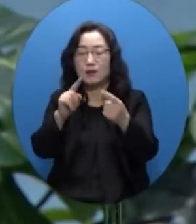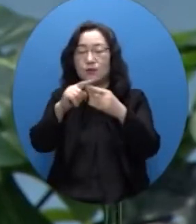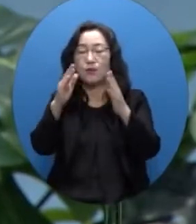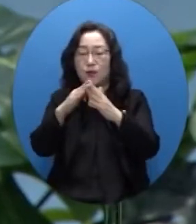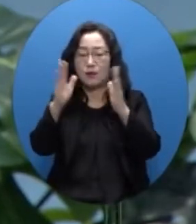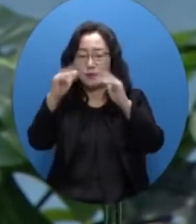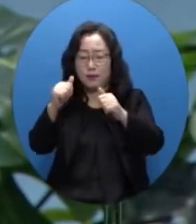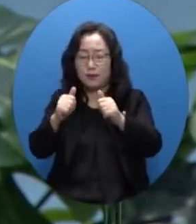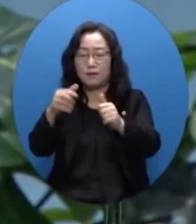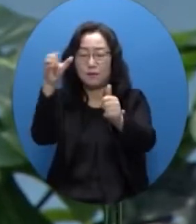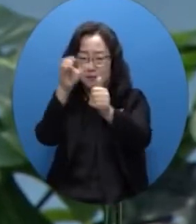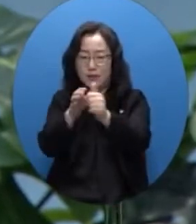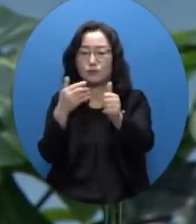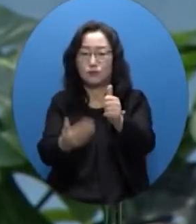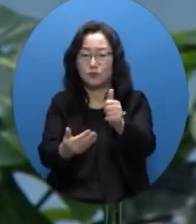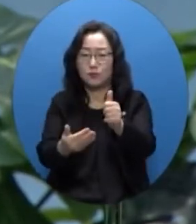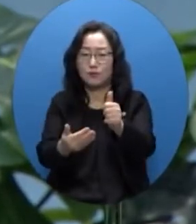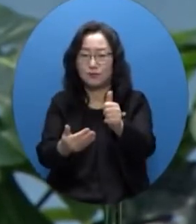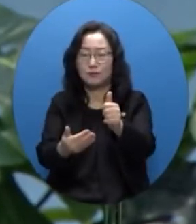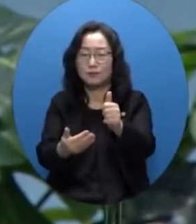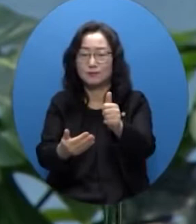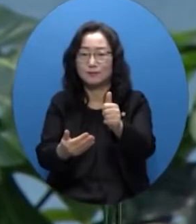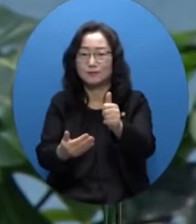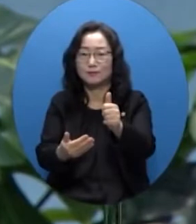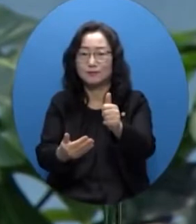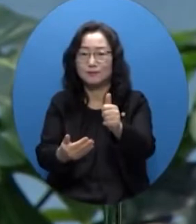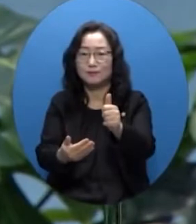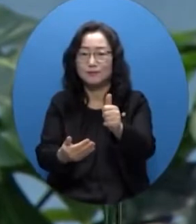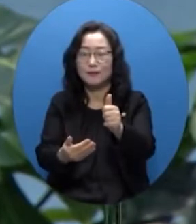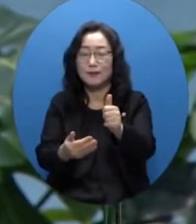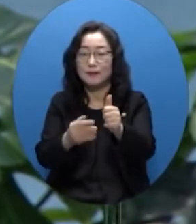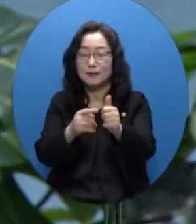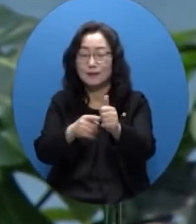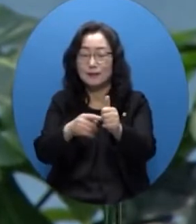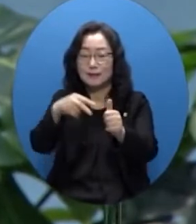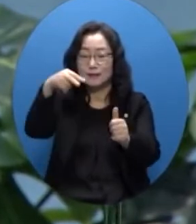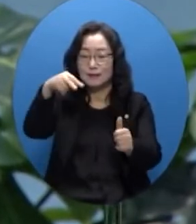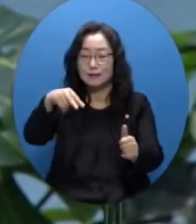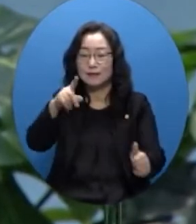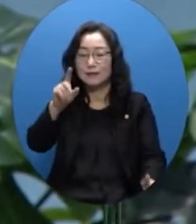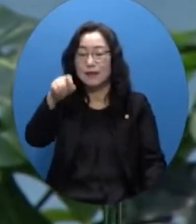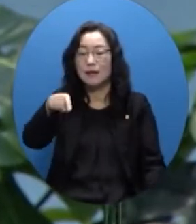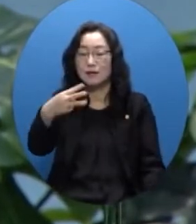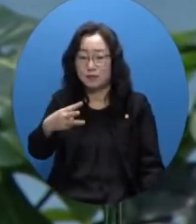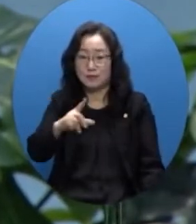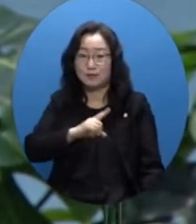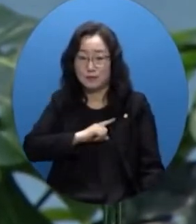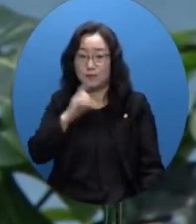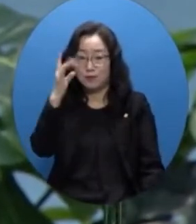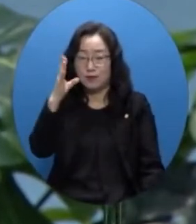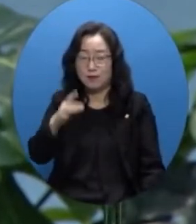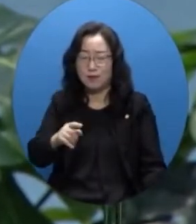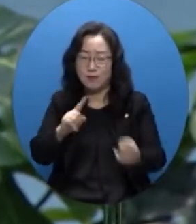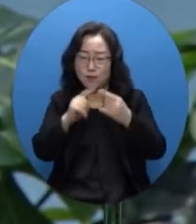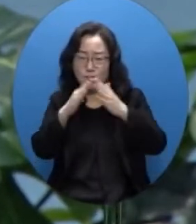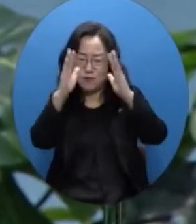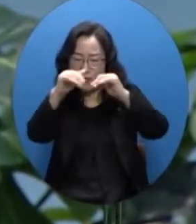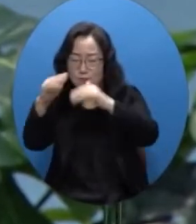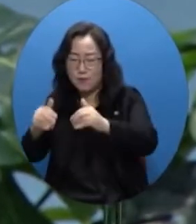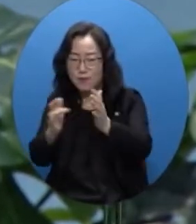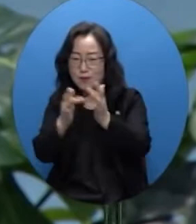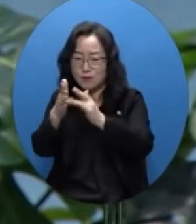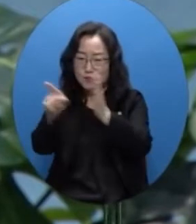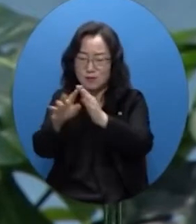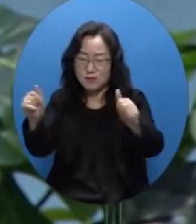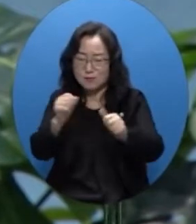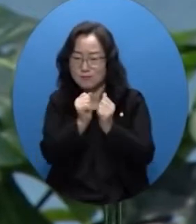사명을 받겠습니다 그래서 사회 라는 청년이 괴로 부러뜨리고 60 사람 잡아 라는 것이 옳은 줄